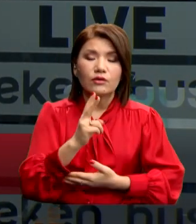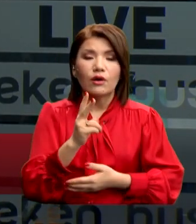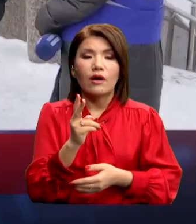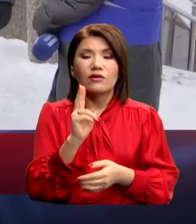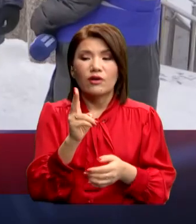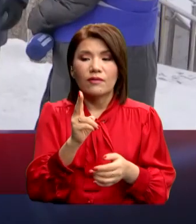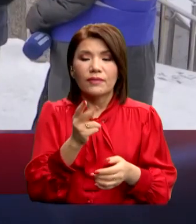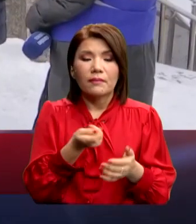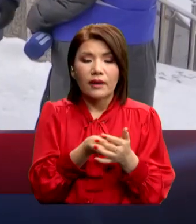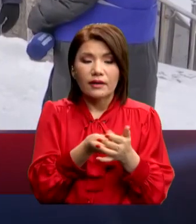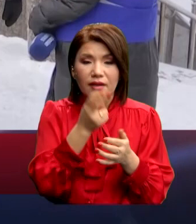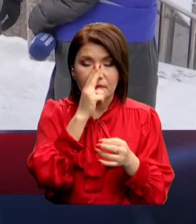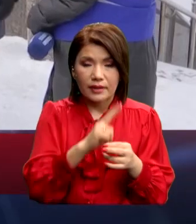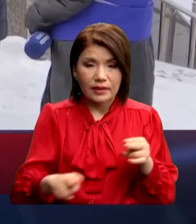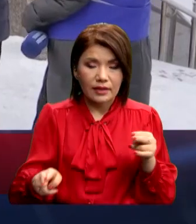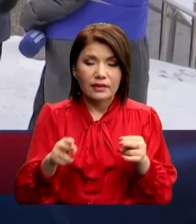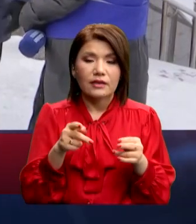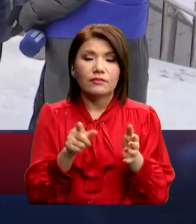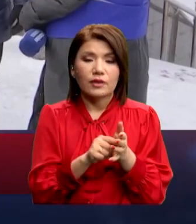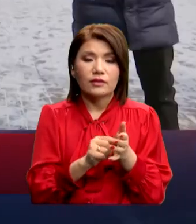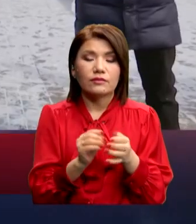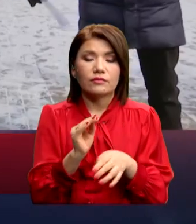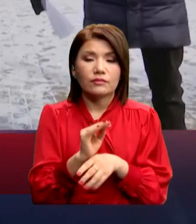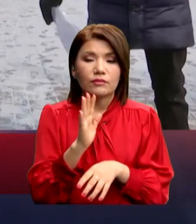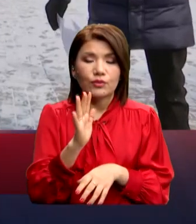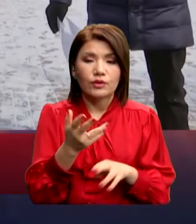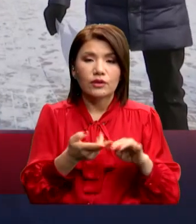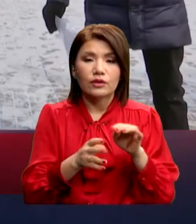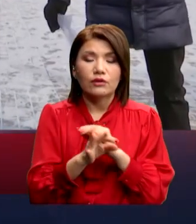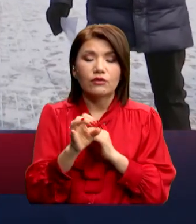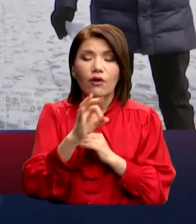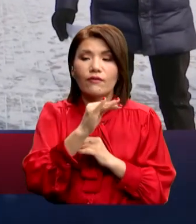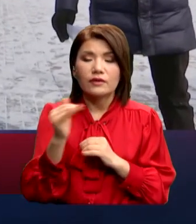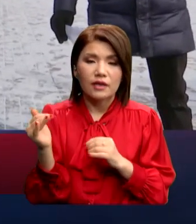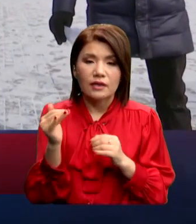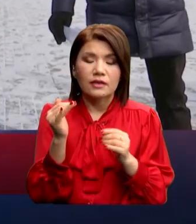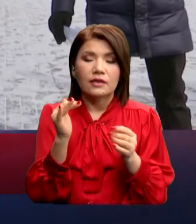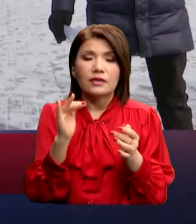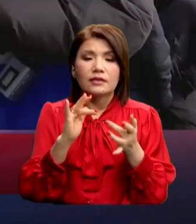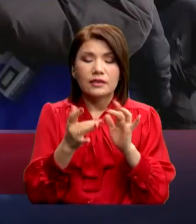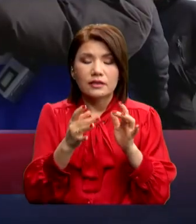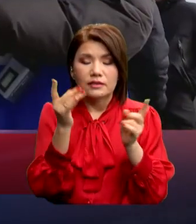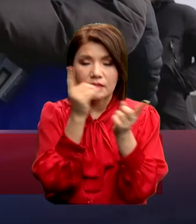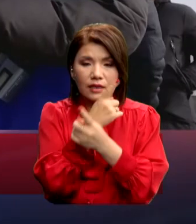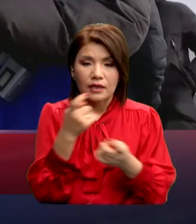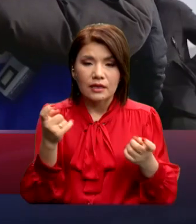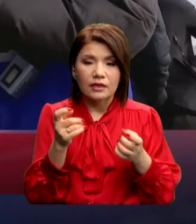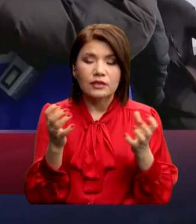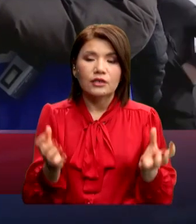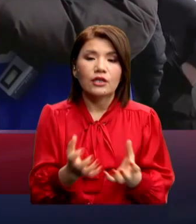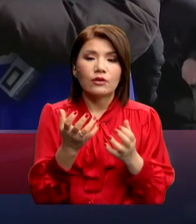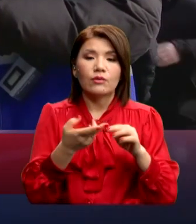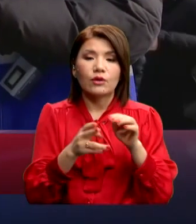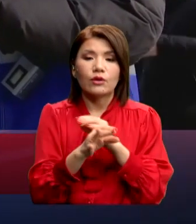асыраушысынан айырылғандарға берілетін жәрдемақыға жүргізіледі. Мәлімет үкіметтің ресми сайтында жарияланды. Төлем мемлекеттік әлеуметтік сақтандыру қорынан